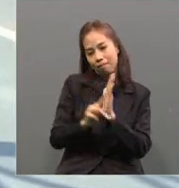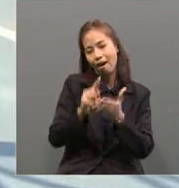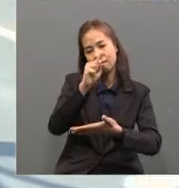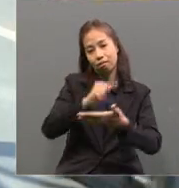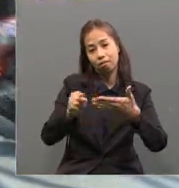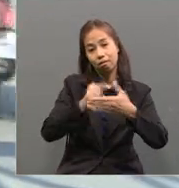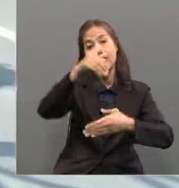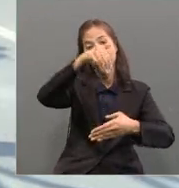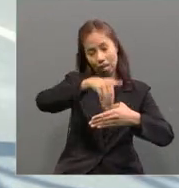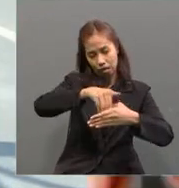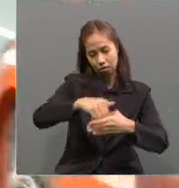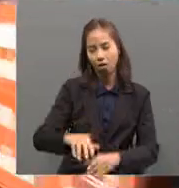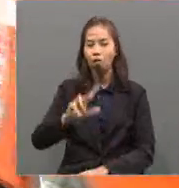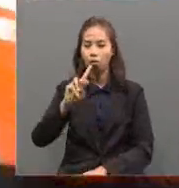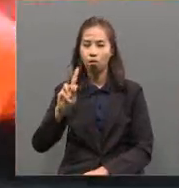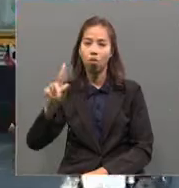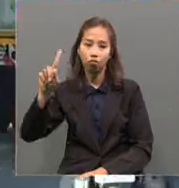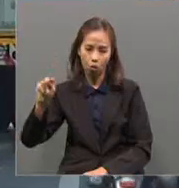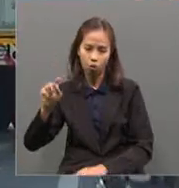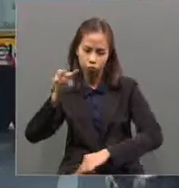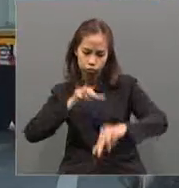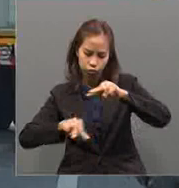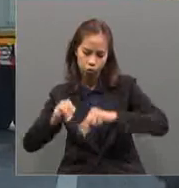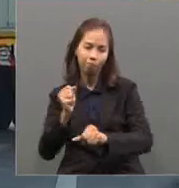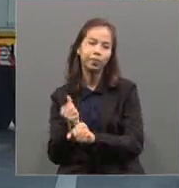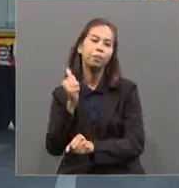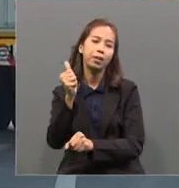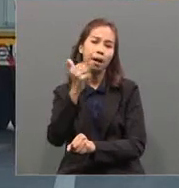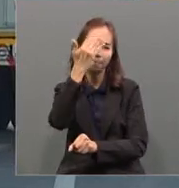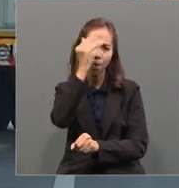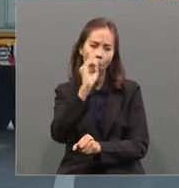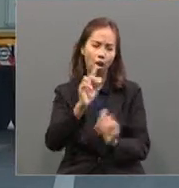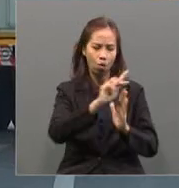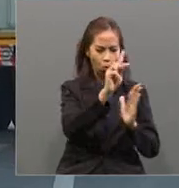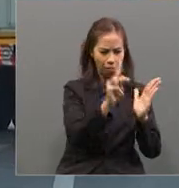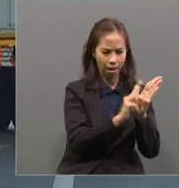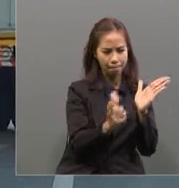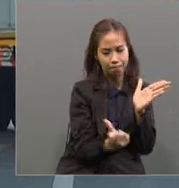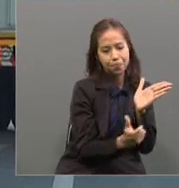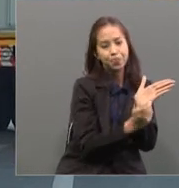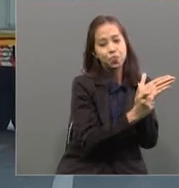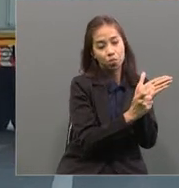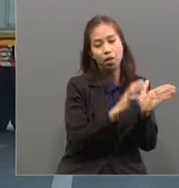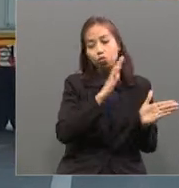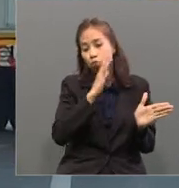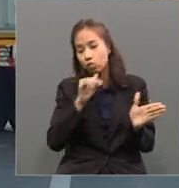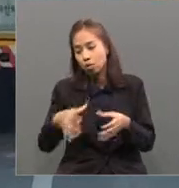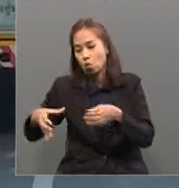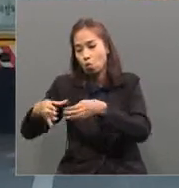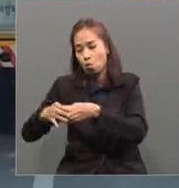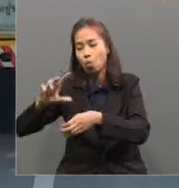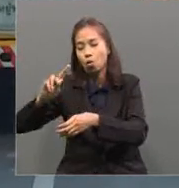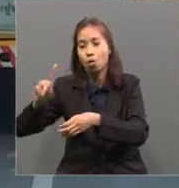ก็สามารถที่จะตรวจสอบได้เลยเนื่องจากว่ากฎหมายเนี่ยมันกำหนดเอาไว้ว่ากกต.ถ้าไปพบความปรากฏหรือว่า